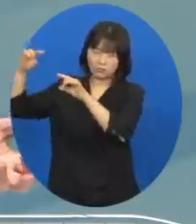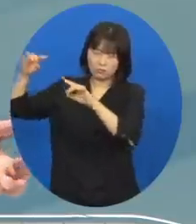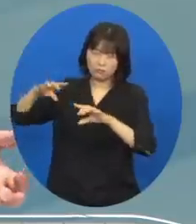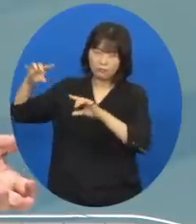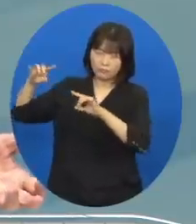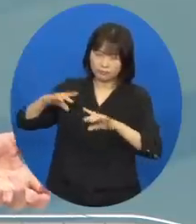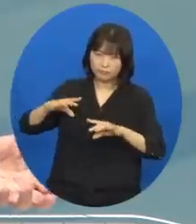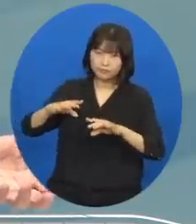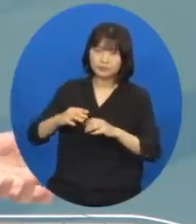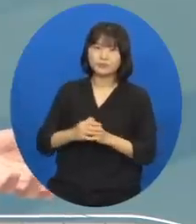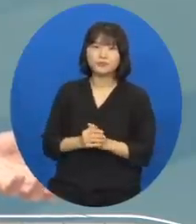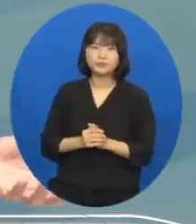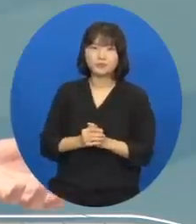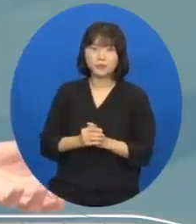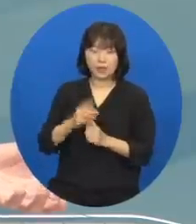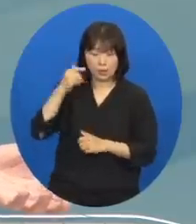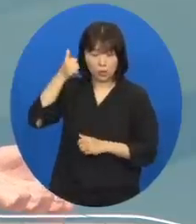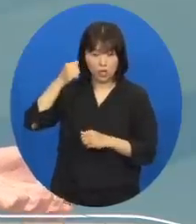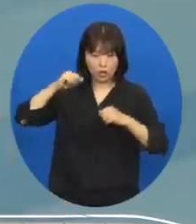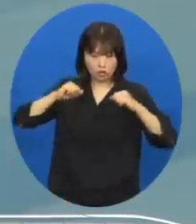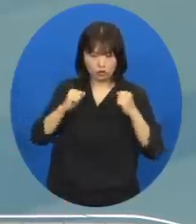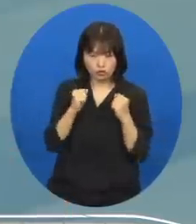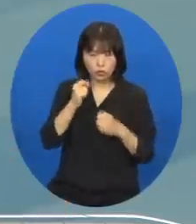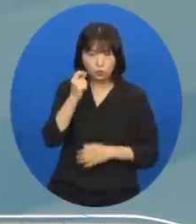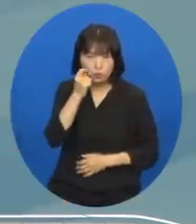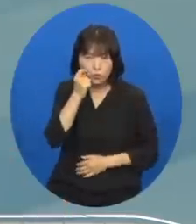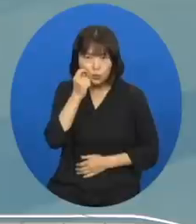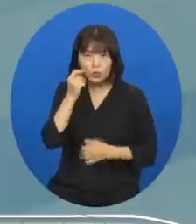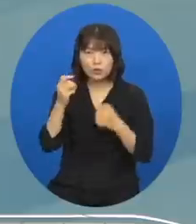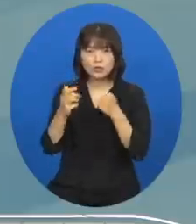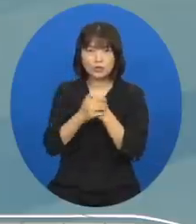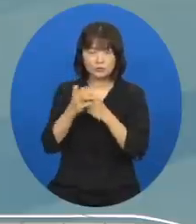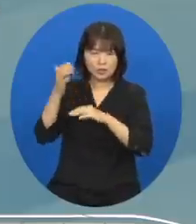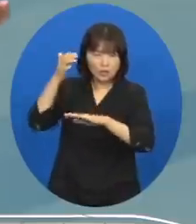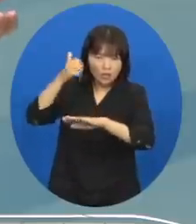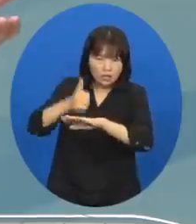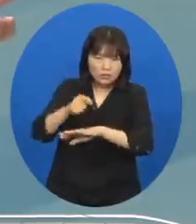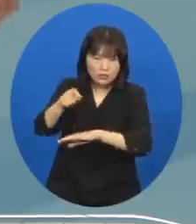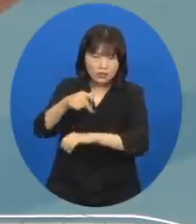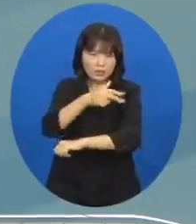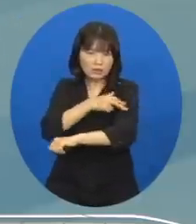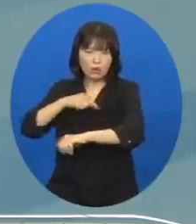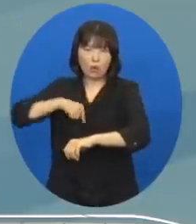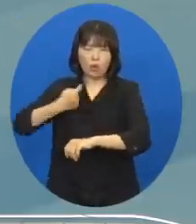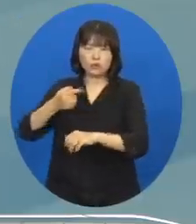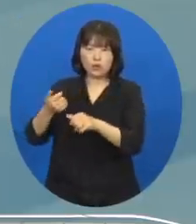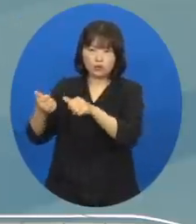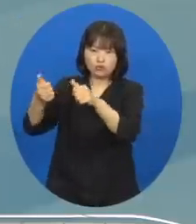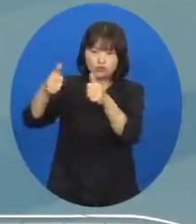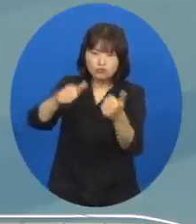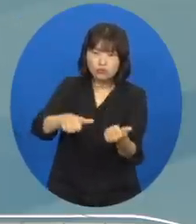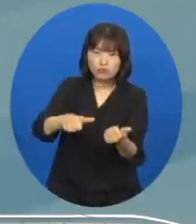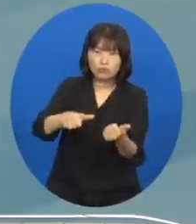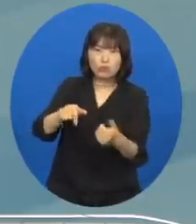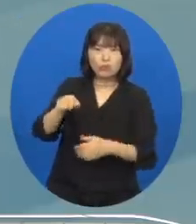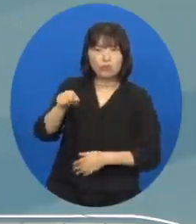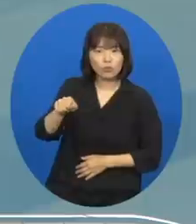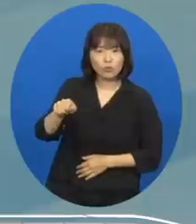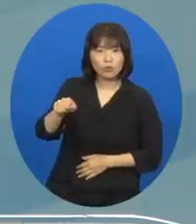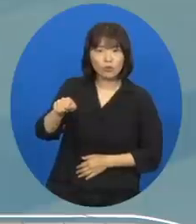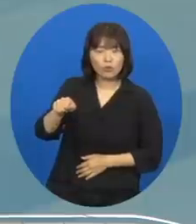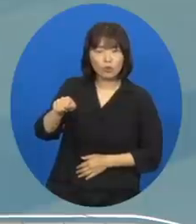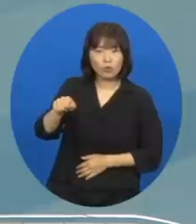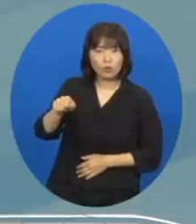그 목사님이 순종하지 않아서 나중에 그 집사님이 어떻게 혼자 거기서 세상 떠나셨다 그런